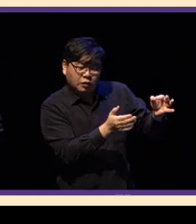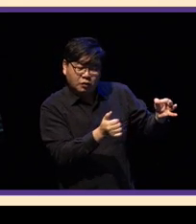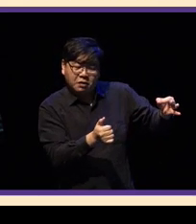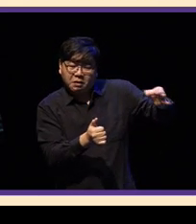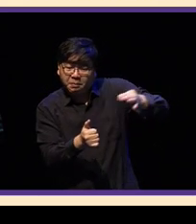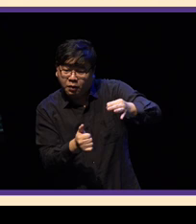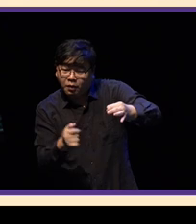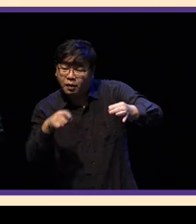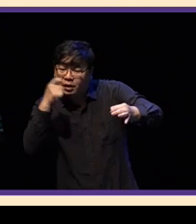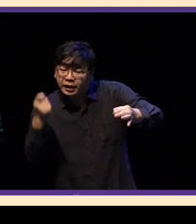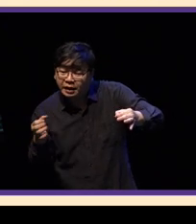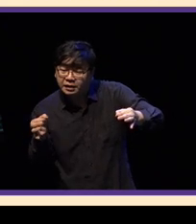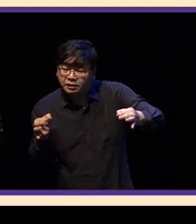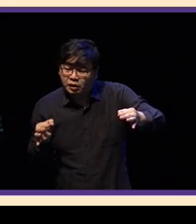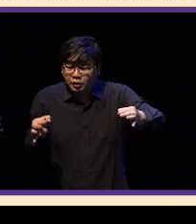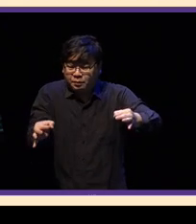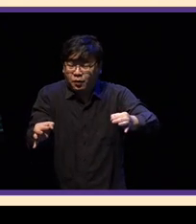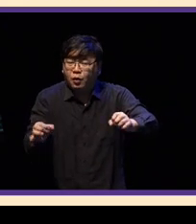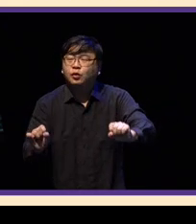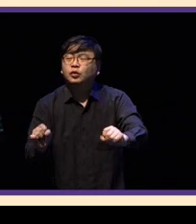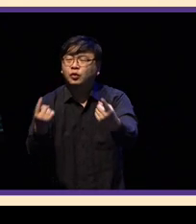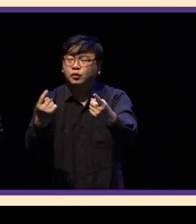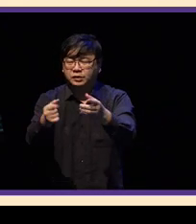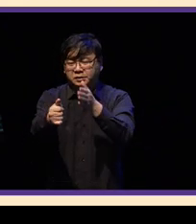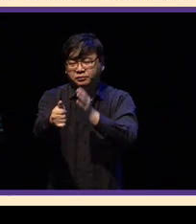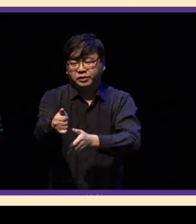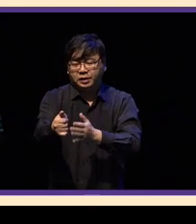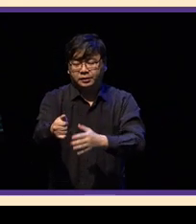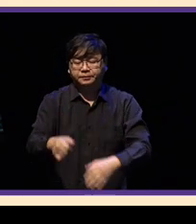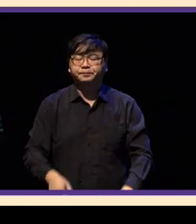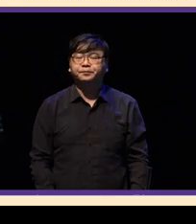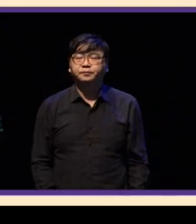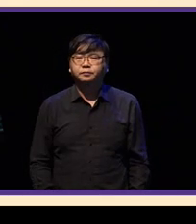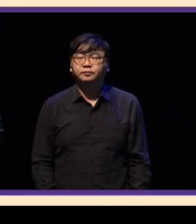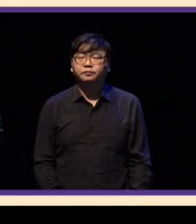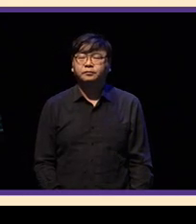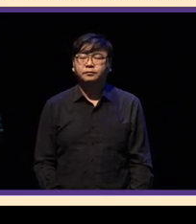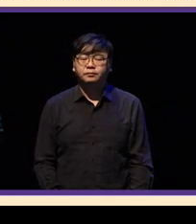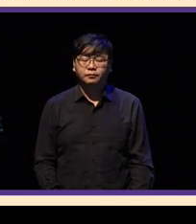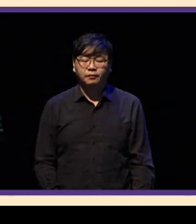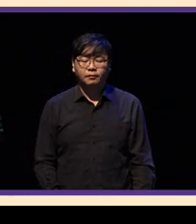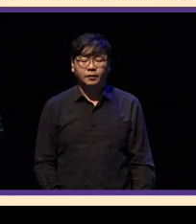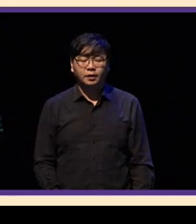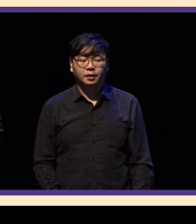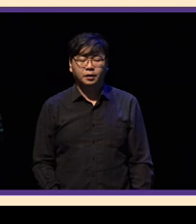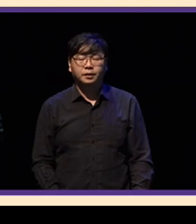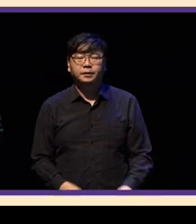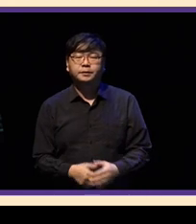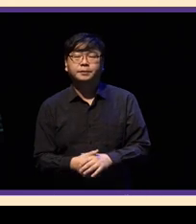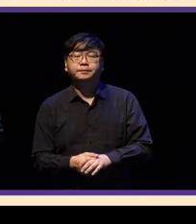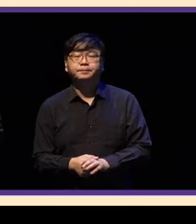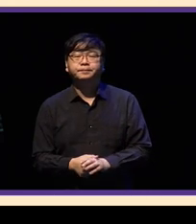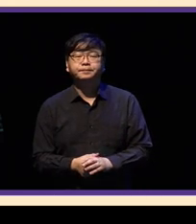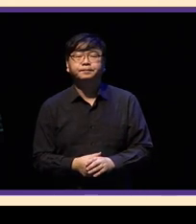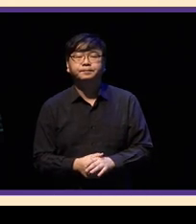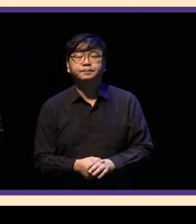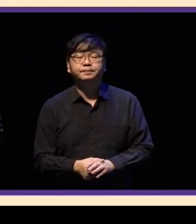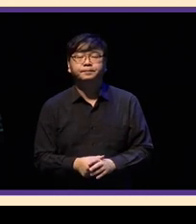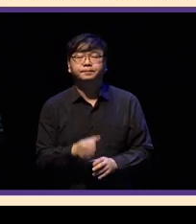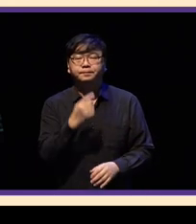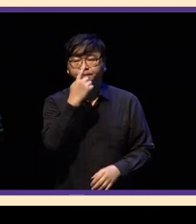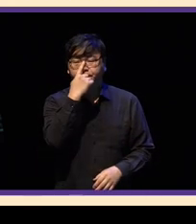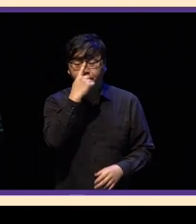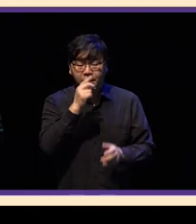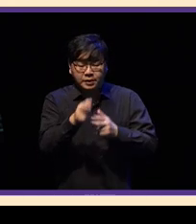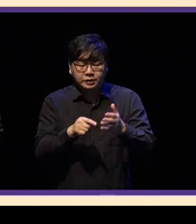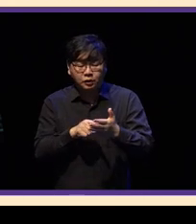지원 규모가 한계가 있기 때문에 가급적 많은 기관들하고 예산 매칭을 해오시면 좋겠습니다. 예,